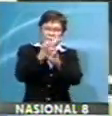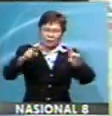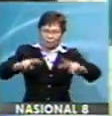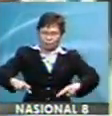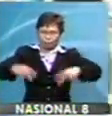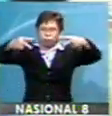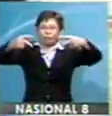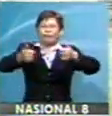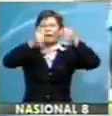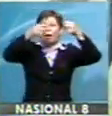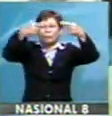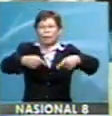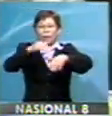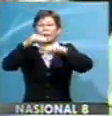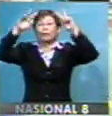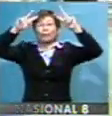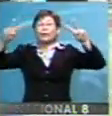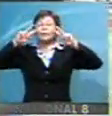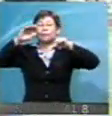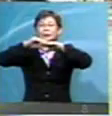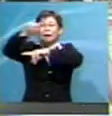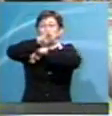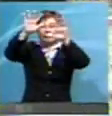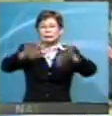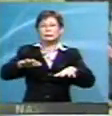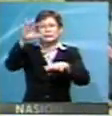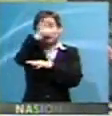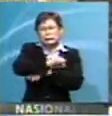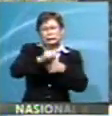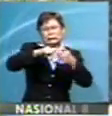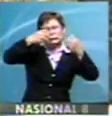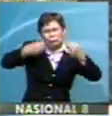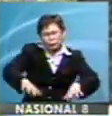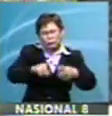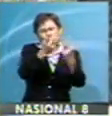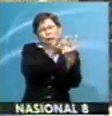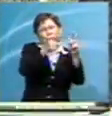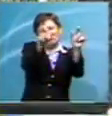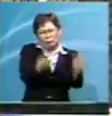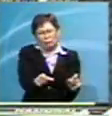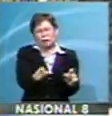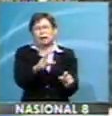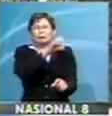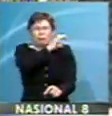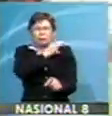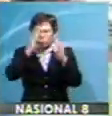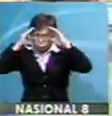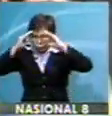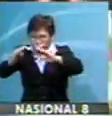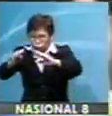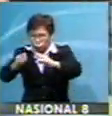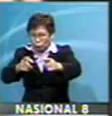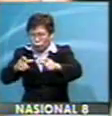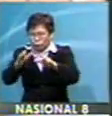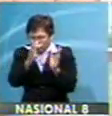menentang Vietnam ahad ini bakal kehilangan dua pemain tonggak dolah mengakui fokusnya kini memperkemaskan skuad